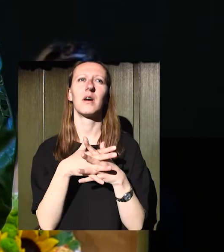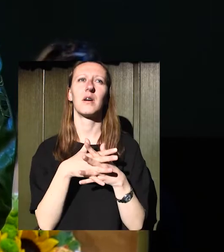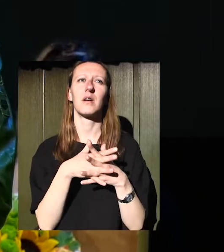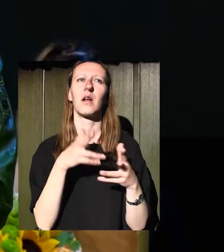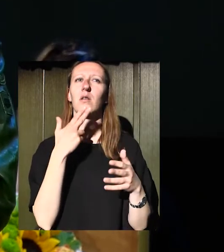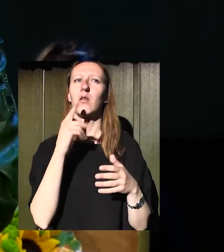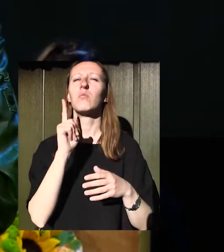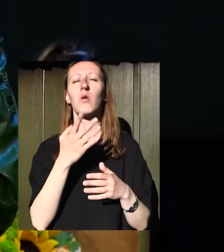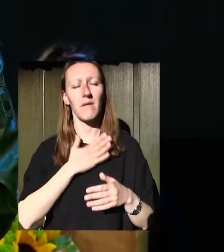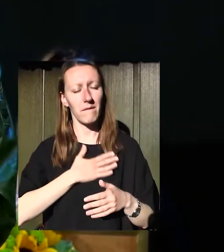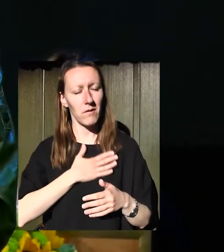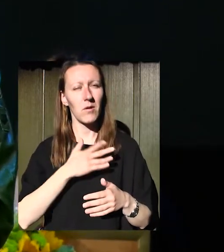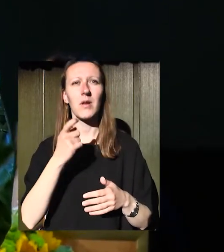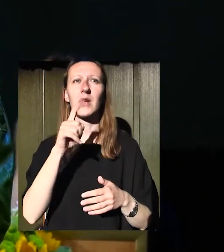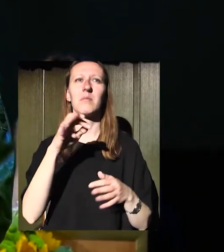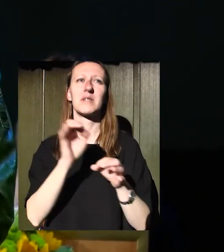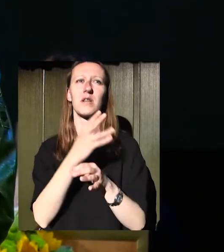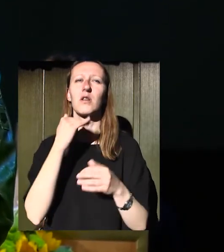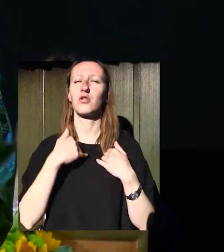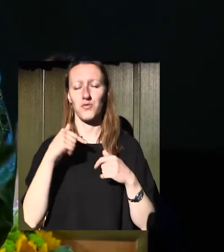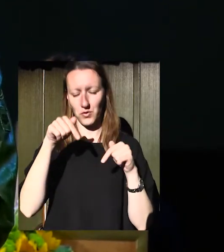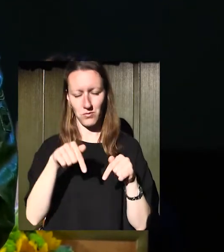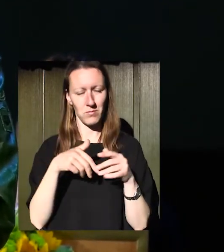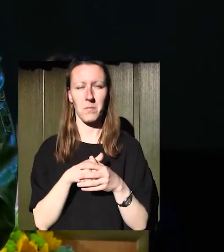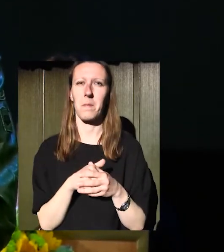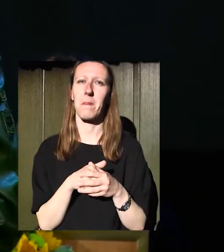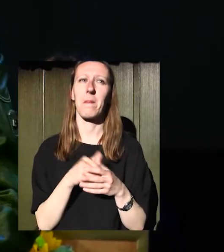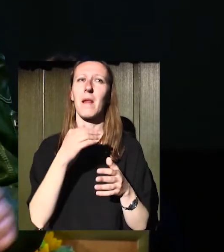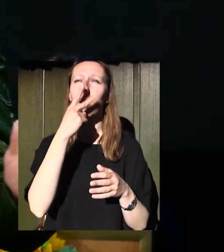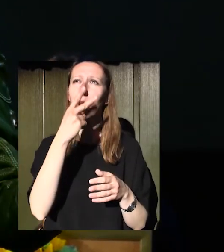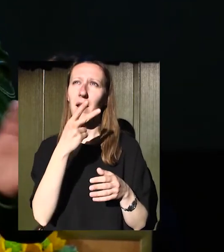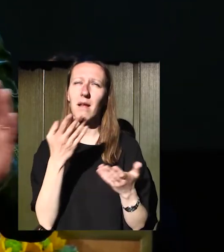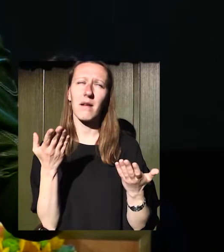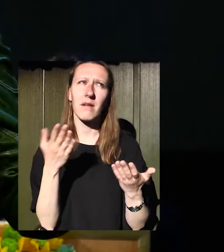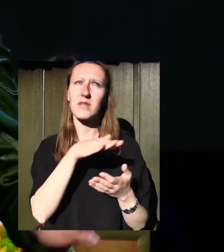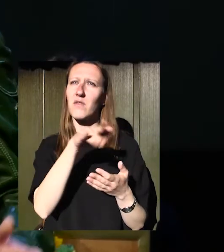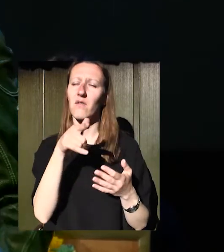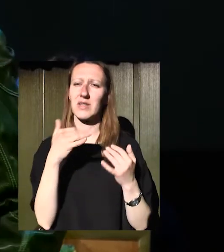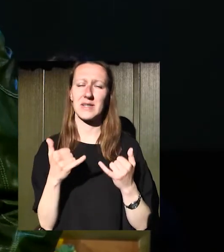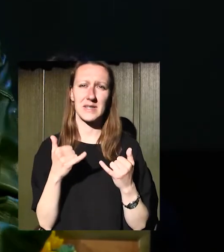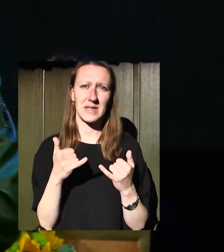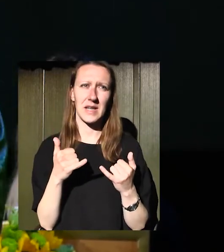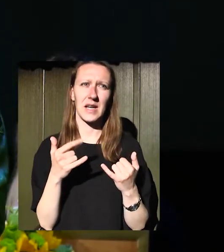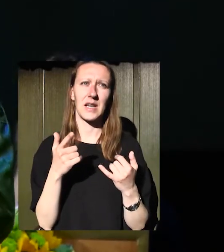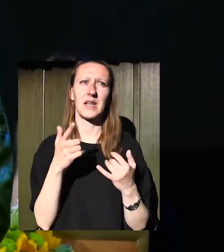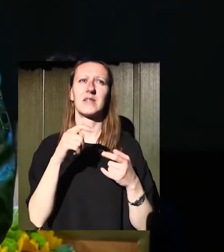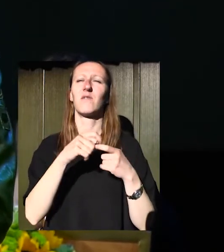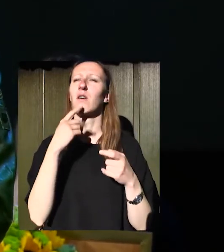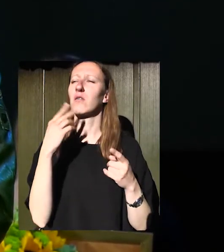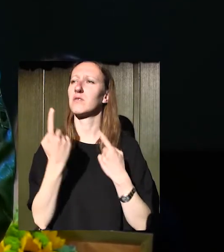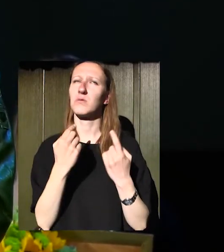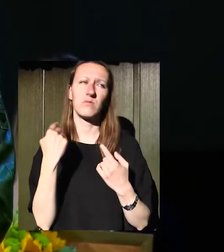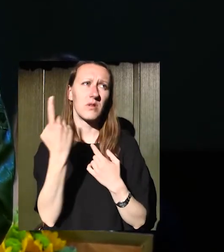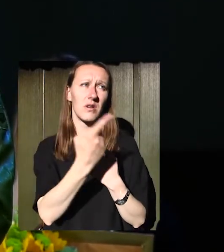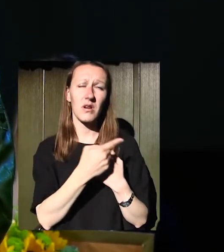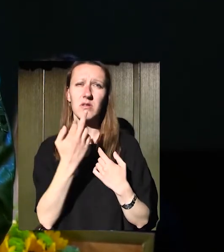grad kojega morate voljeti jer imate sreću da živite u njemu. Kad pogledate sve ove danas ove stvari koje